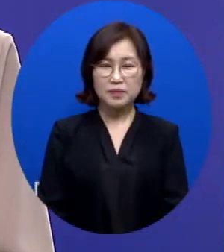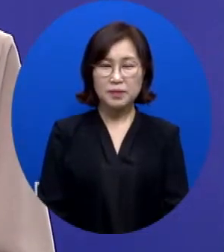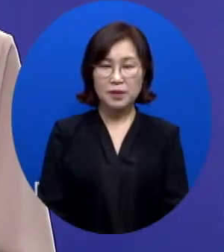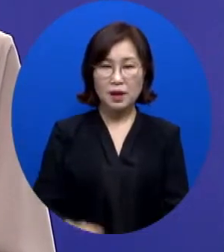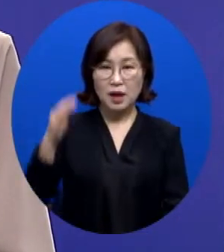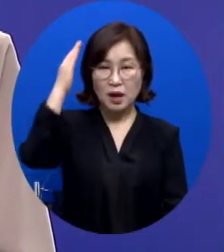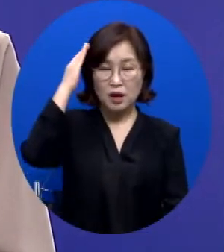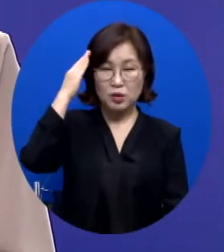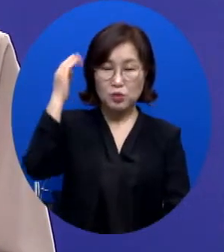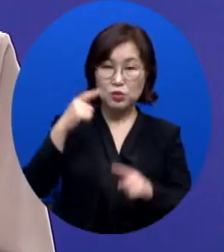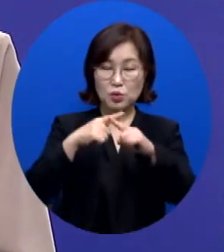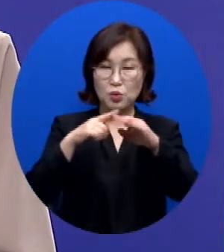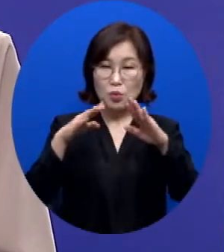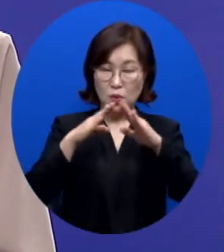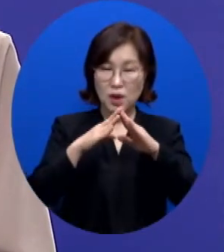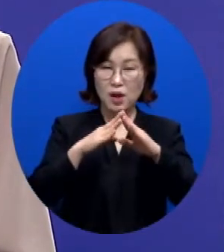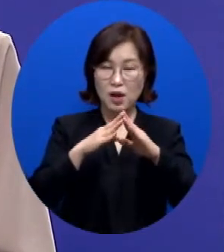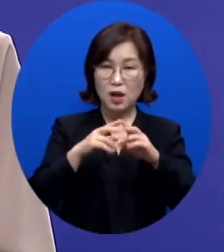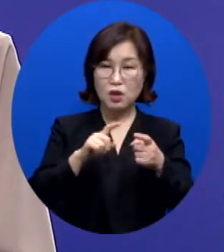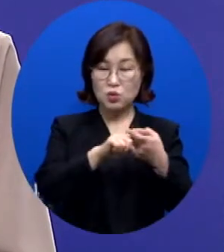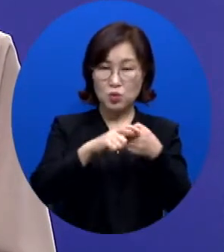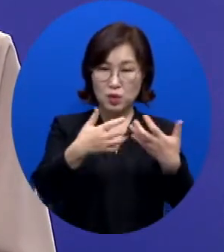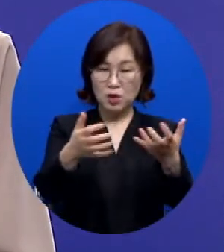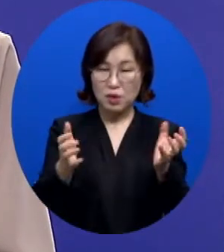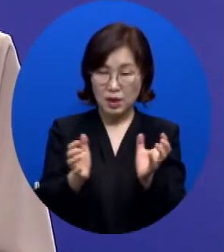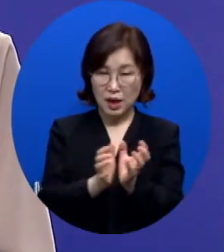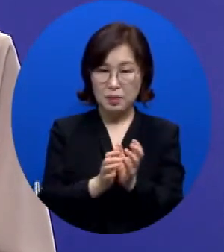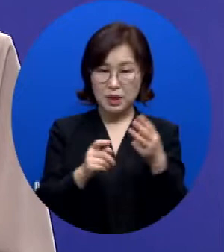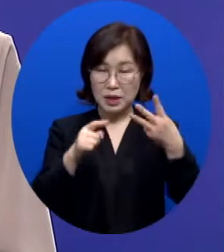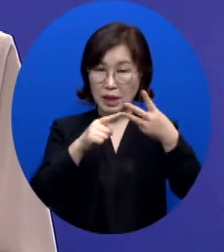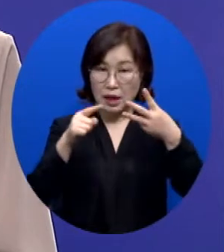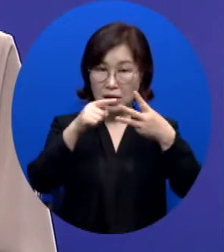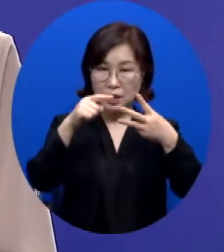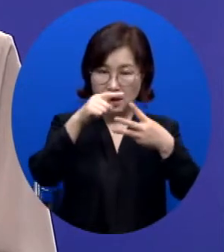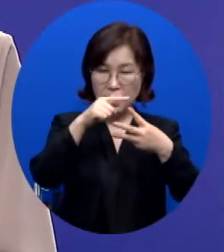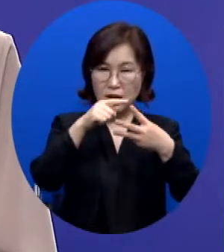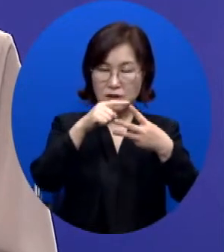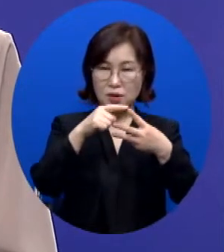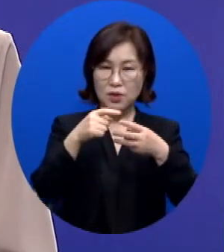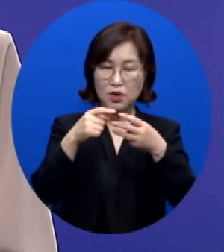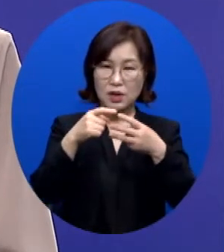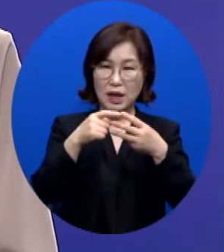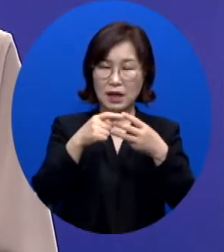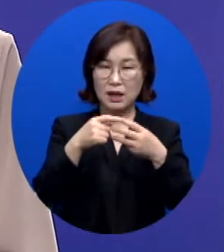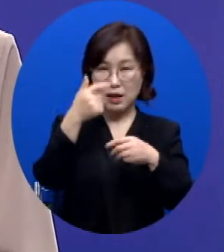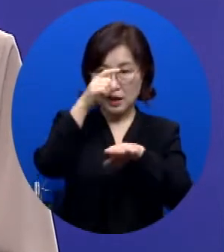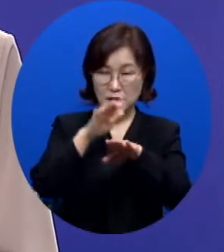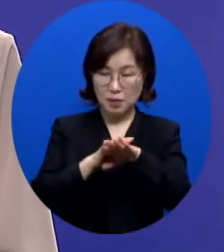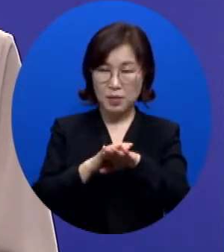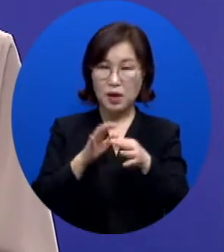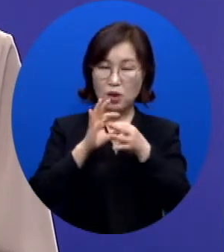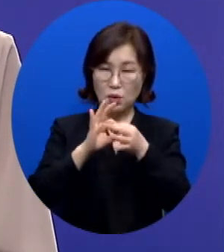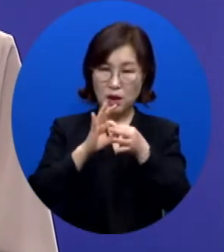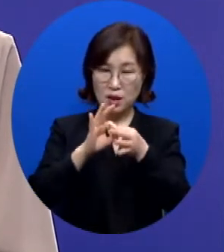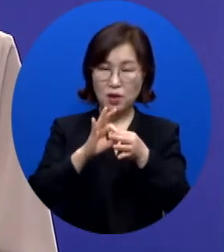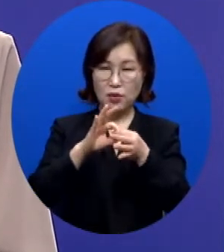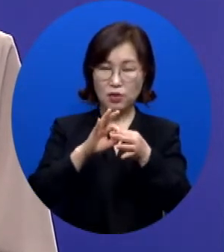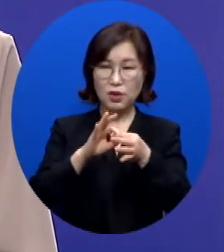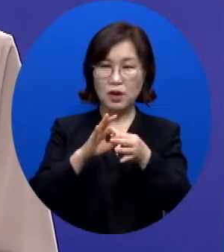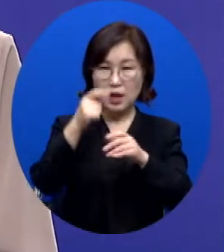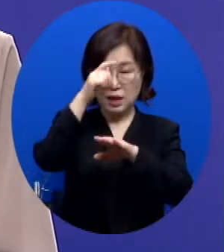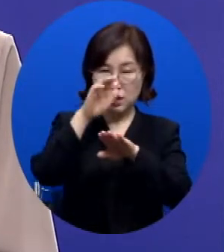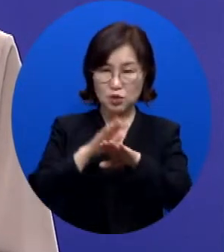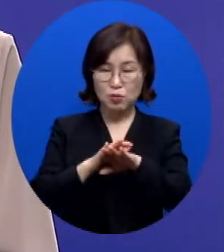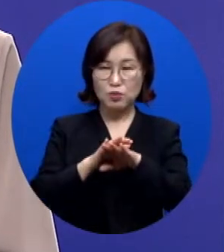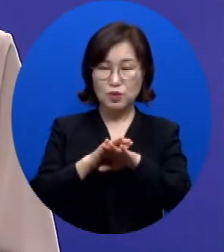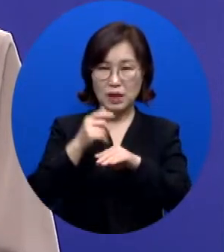한국교회 총연합 등이 단계적 일상 회복에서 종교시설의 세부 지침을 마련하기 위해서 방역당국에 적극적으로 의견을